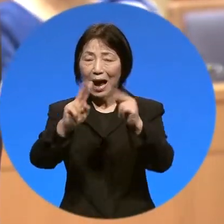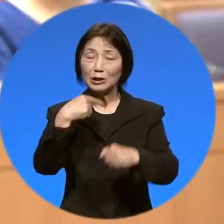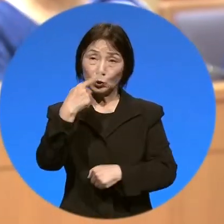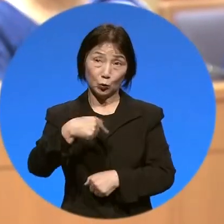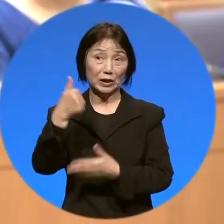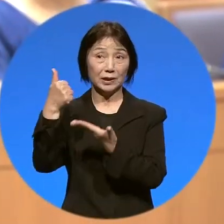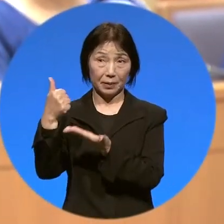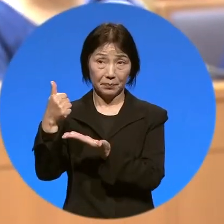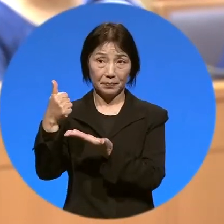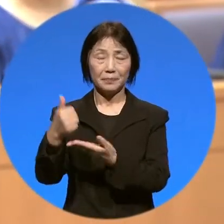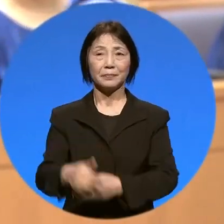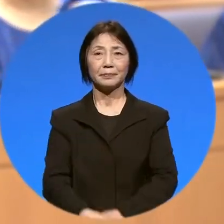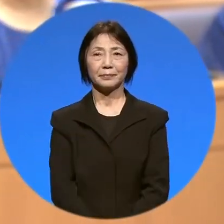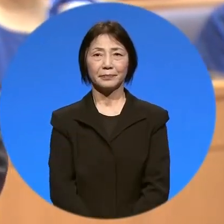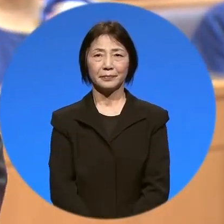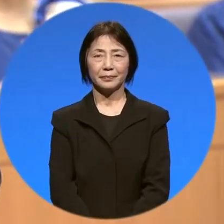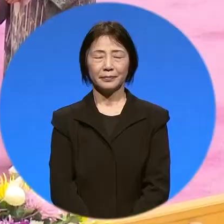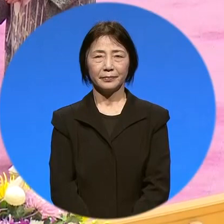さん。